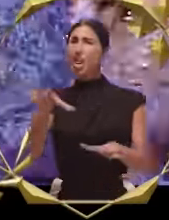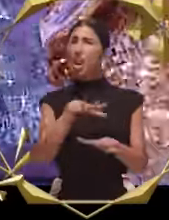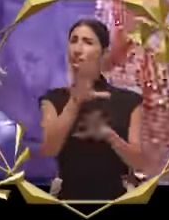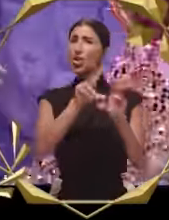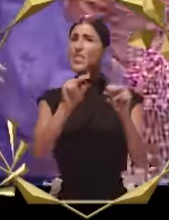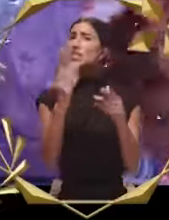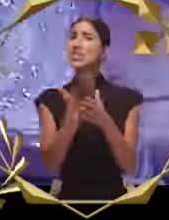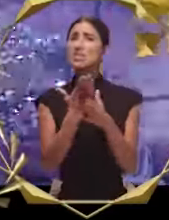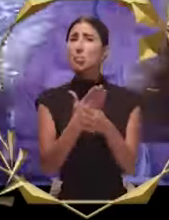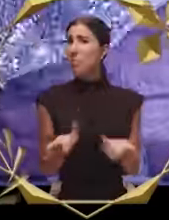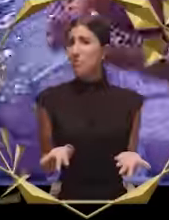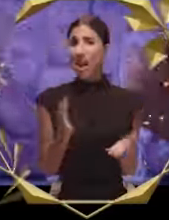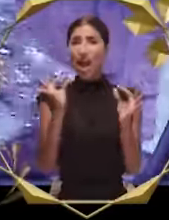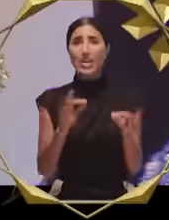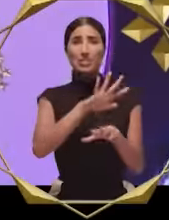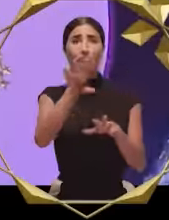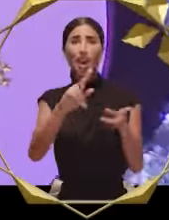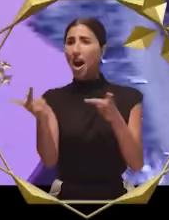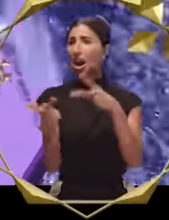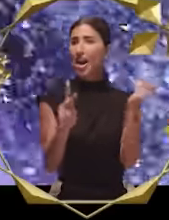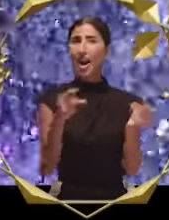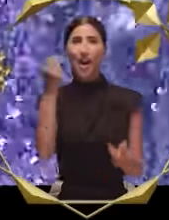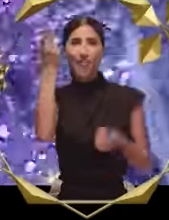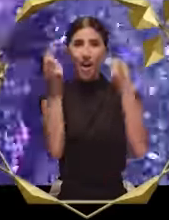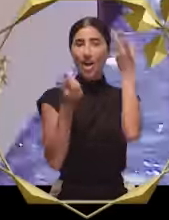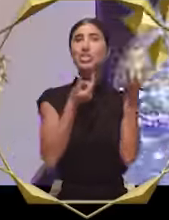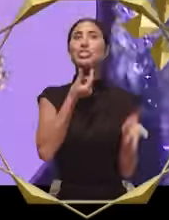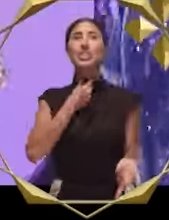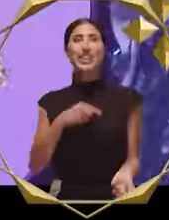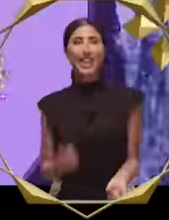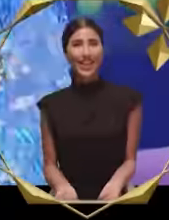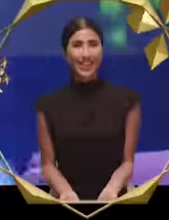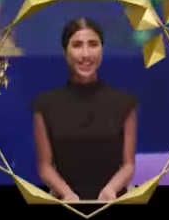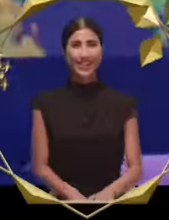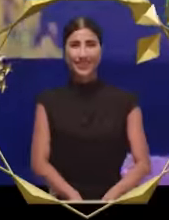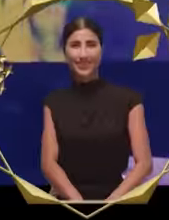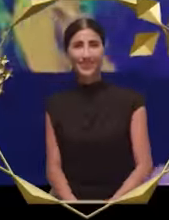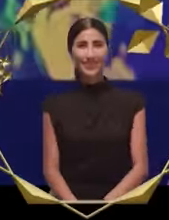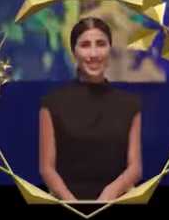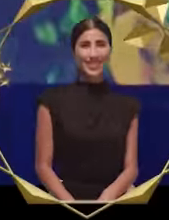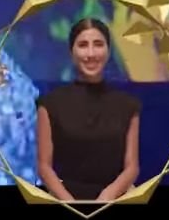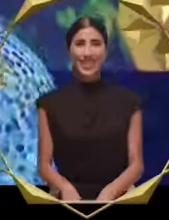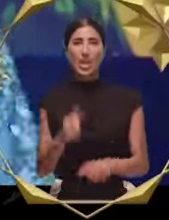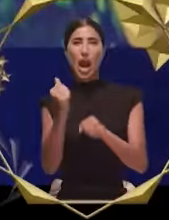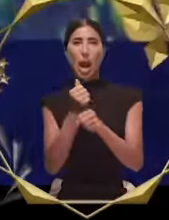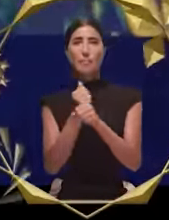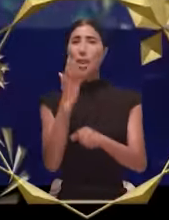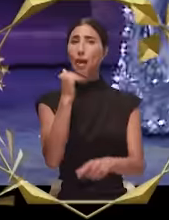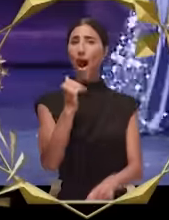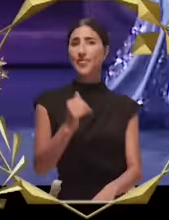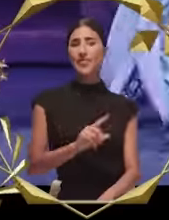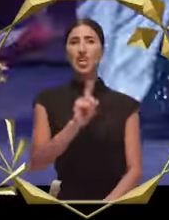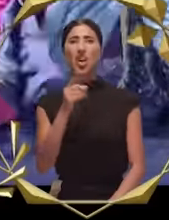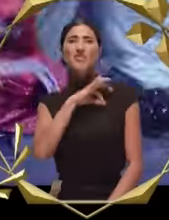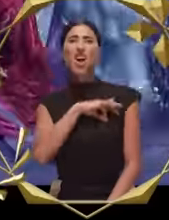مع التيار منساقين لا نعرف أين لما نقف مثل الأشجار وننسى أن لنا قدمين